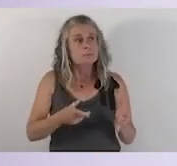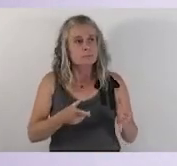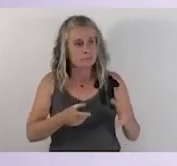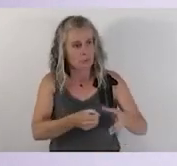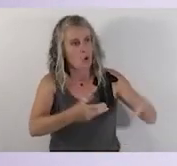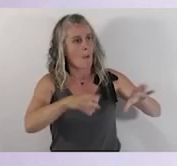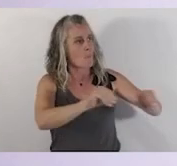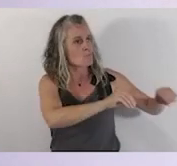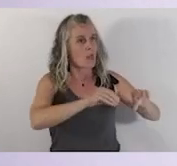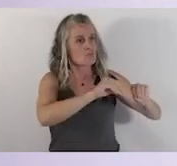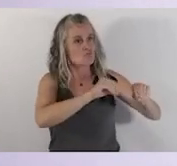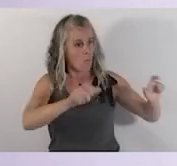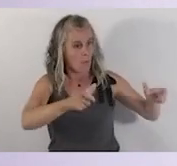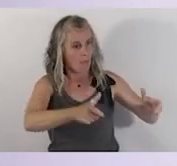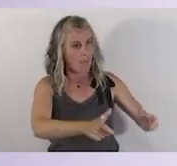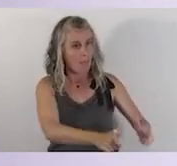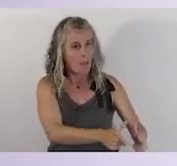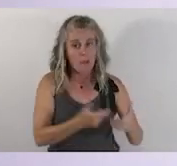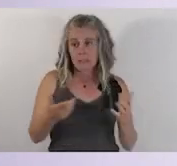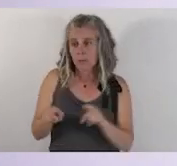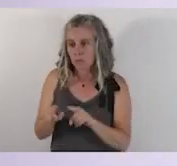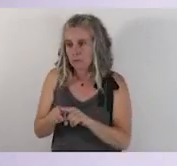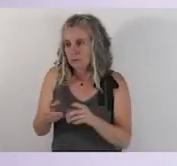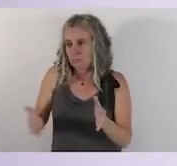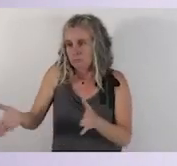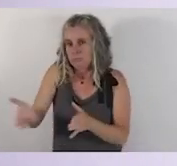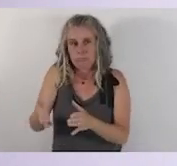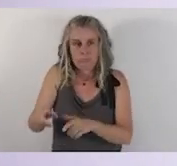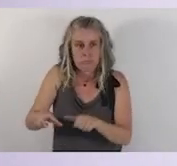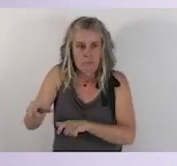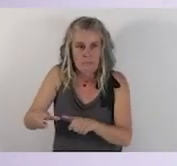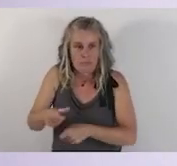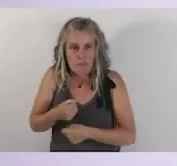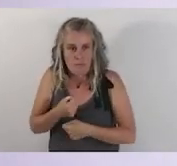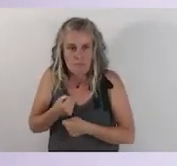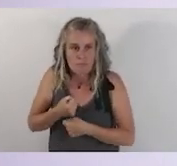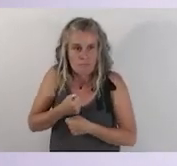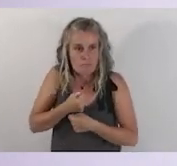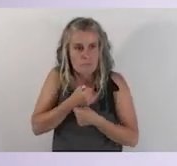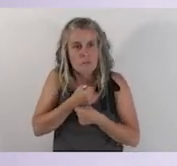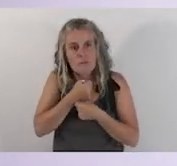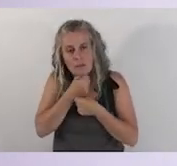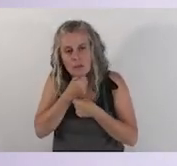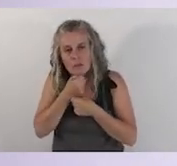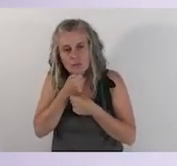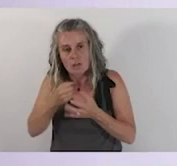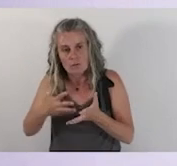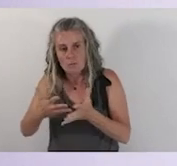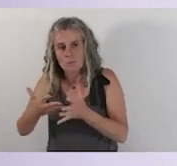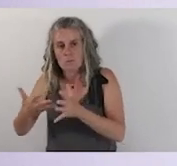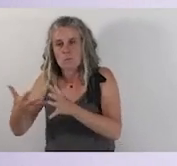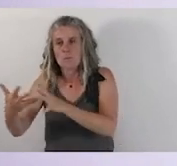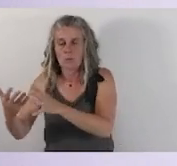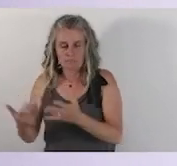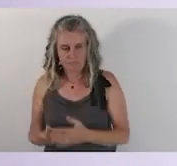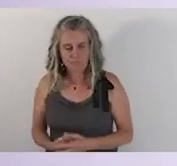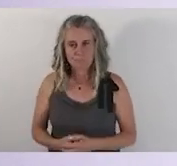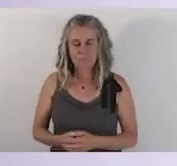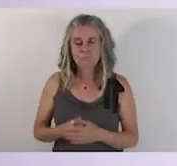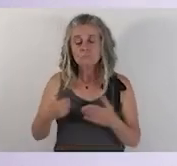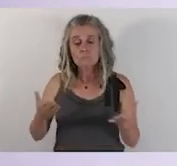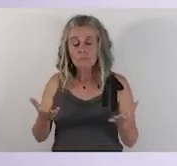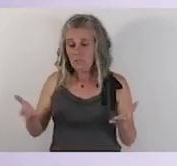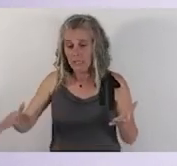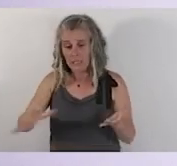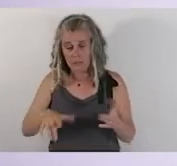des familles à trouver, à se loger à des prix décents. Deuxième élément de contexte important à rappeler, une forte implantation des établissements privés